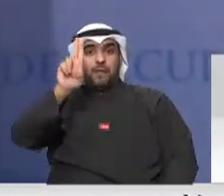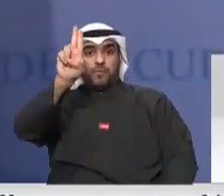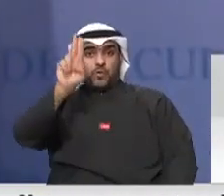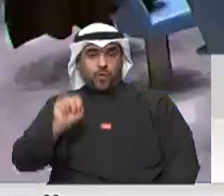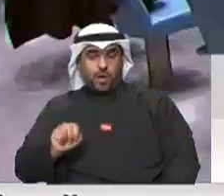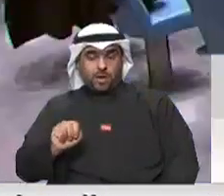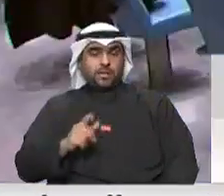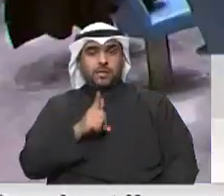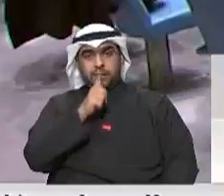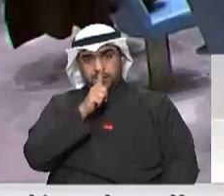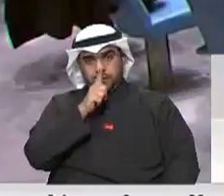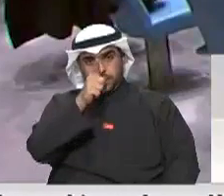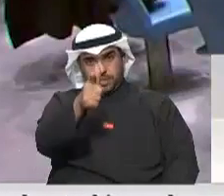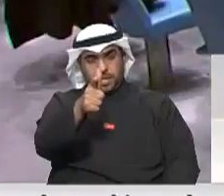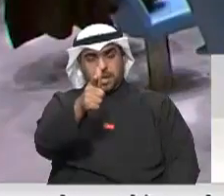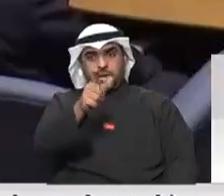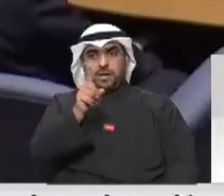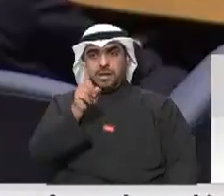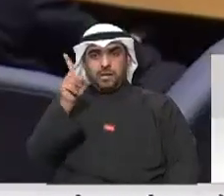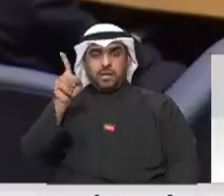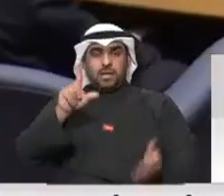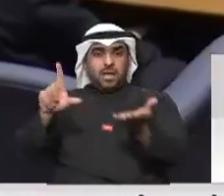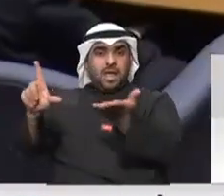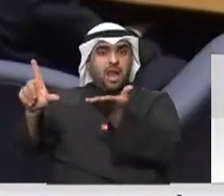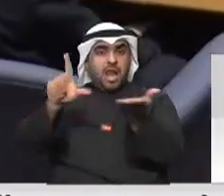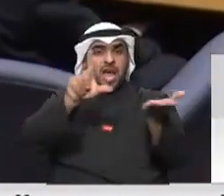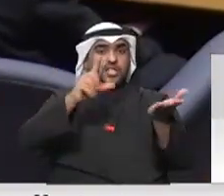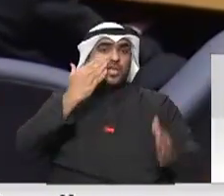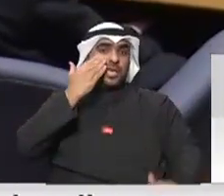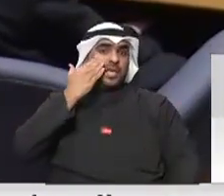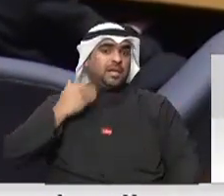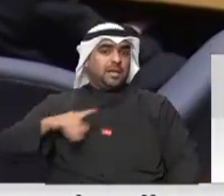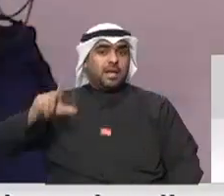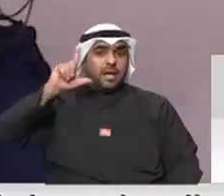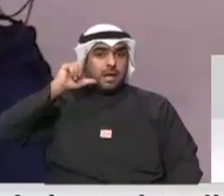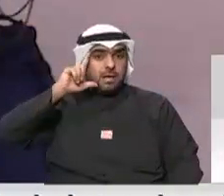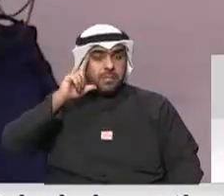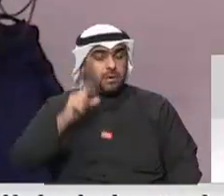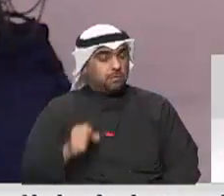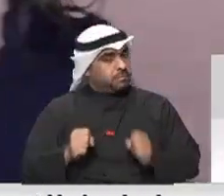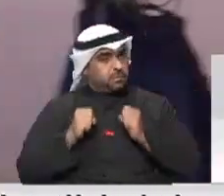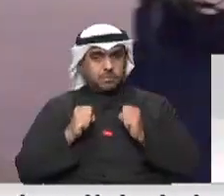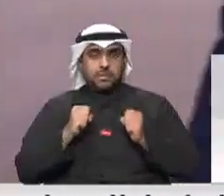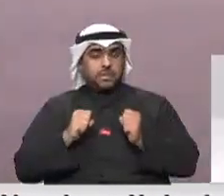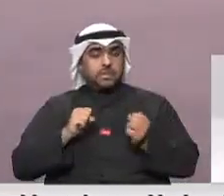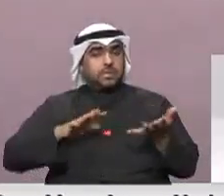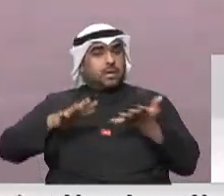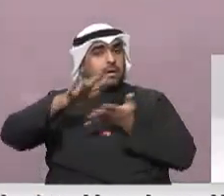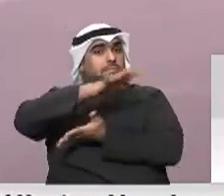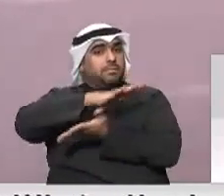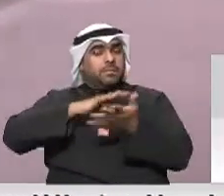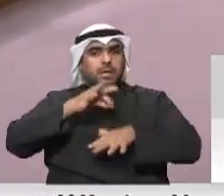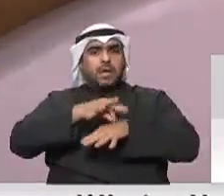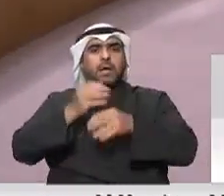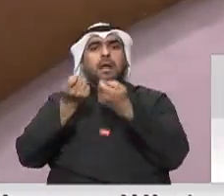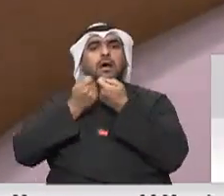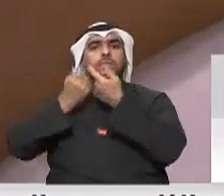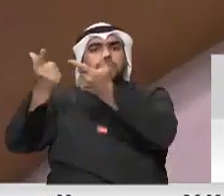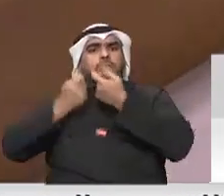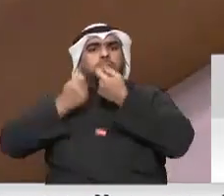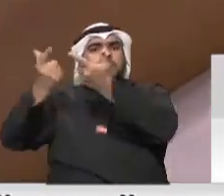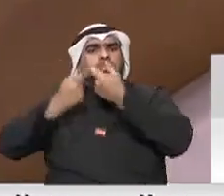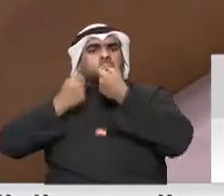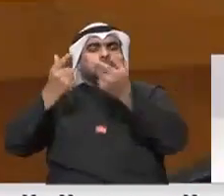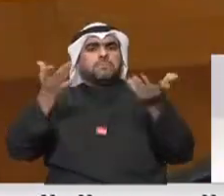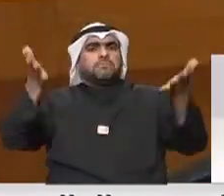تقريره عن الوضع المزري للاجئين في ليبيا حيث تستمر الانتهاكات ضد المهاجرين واللاجئين مؤكدا ان